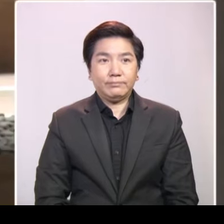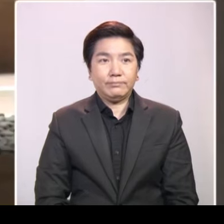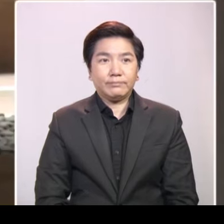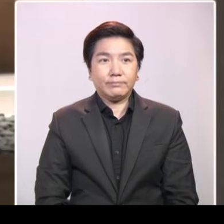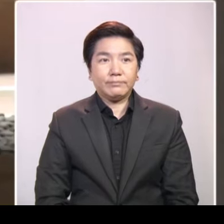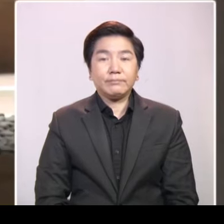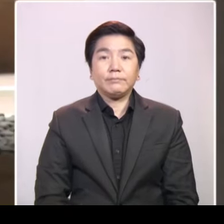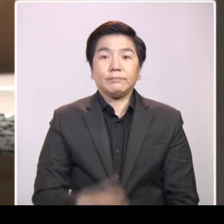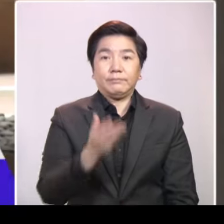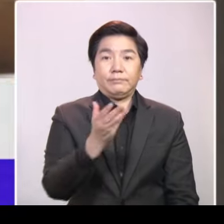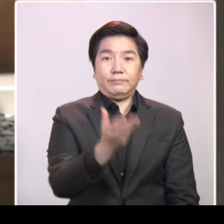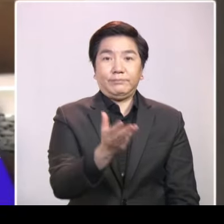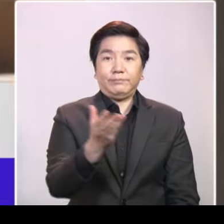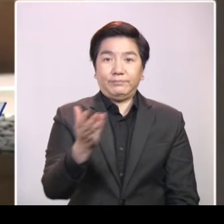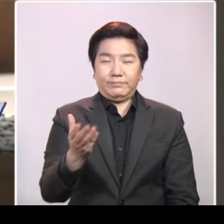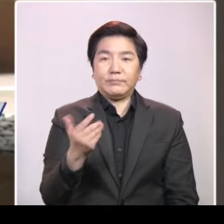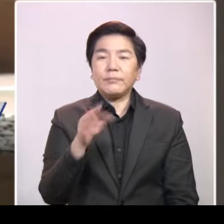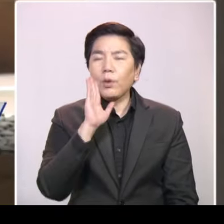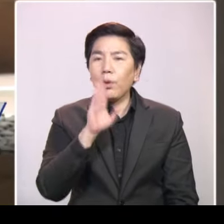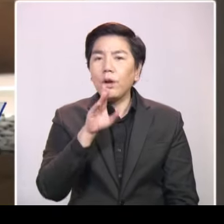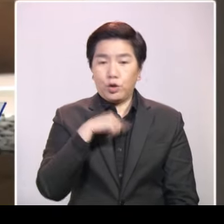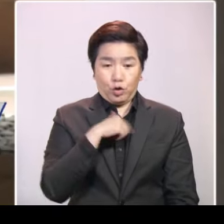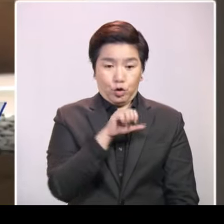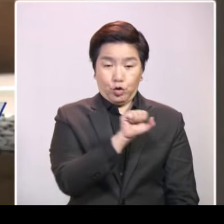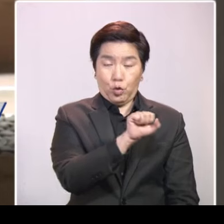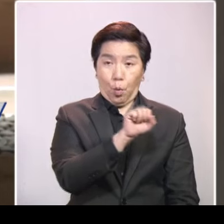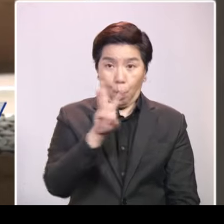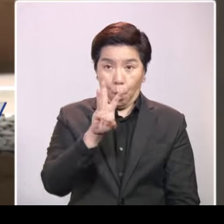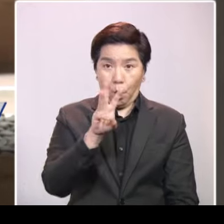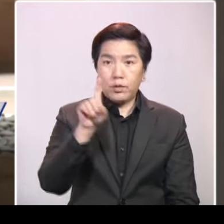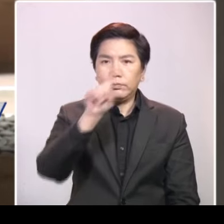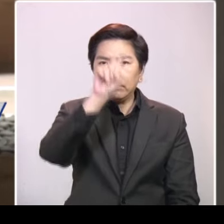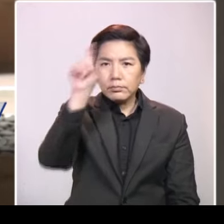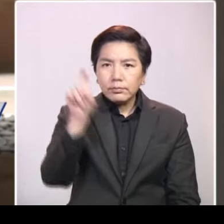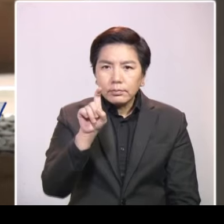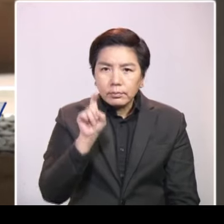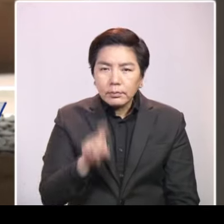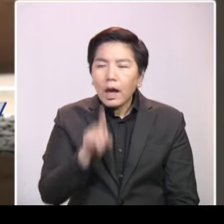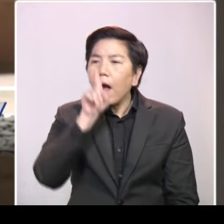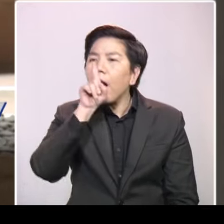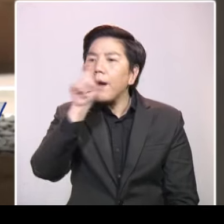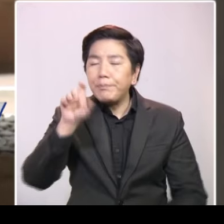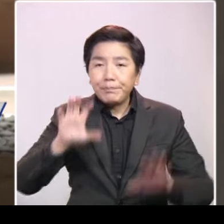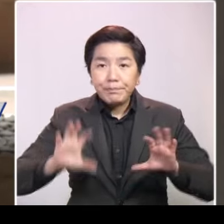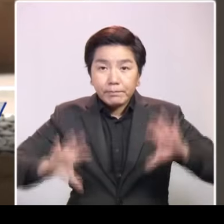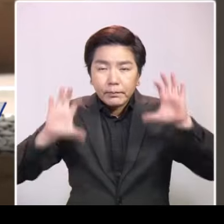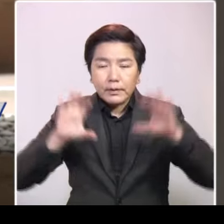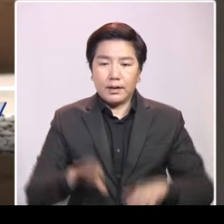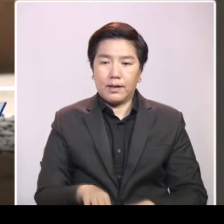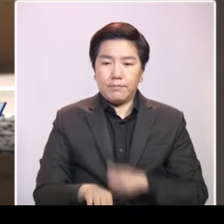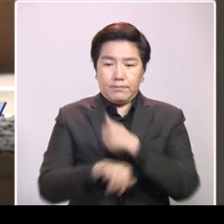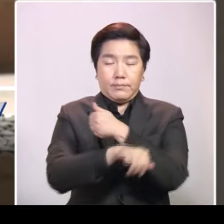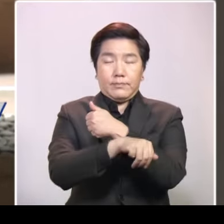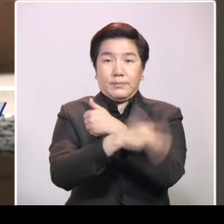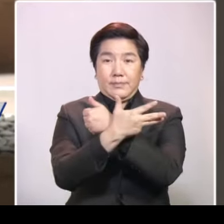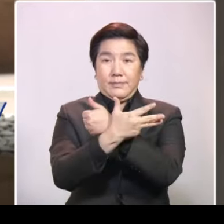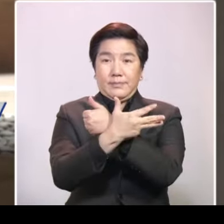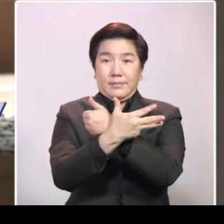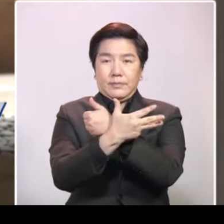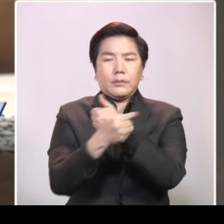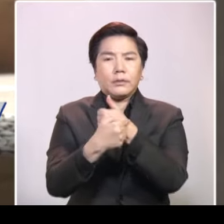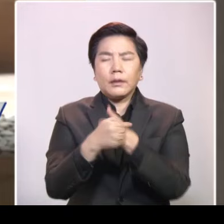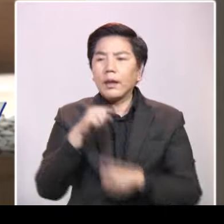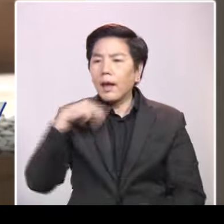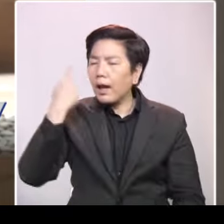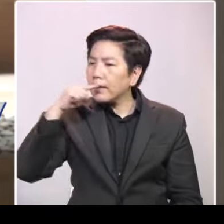ค่ะคุณนพัฒคุณกุลธิดาคะคำถามที่สวสงสัยและสอบถามรัฐบาลคือข้อสงสัยว่าคดี Theไอคอนกรุ๊ปนั้นมีการรับ